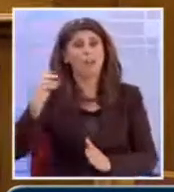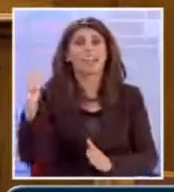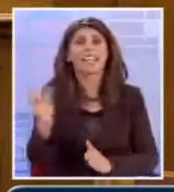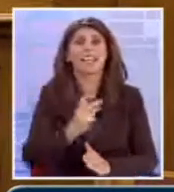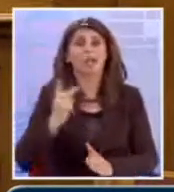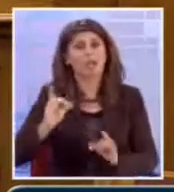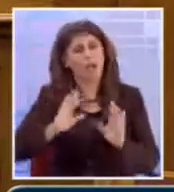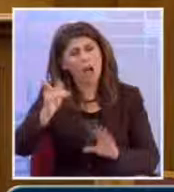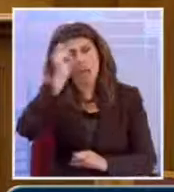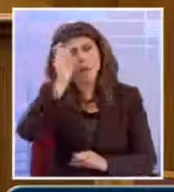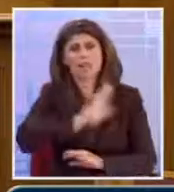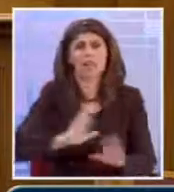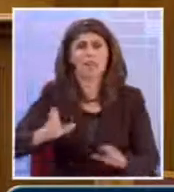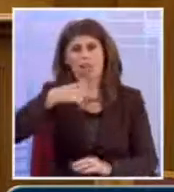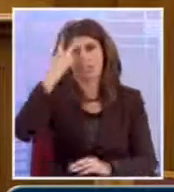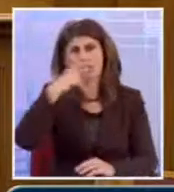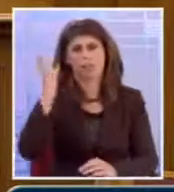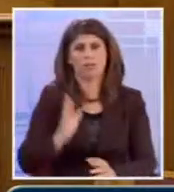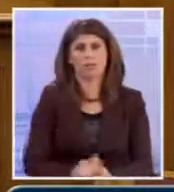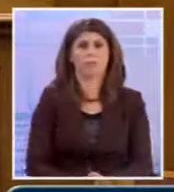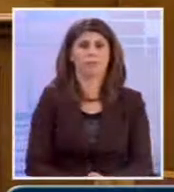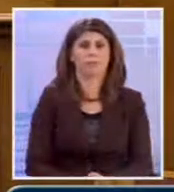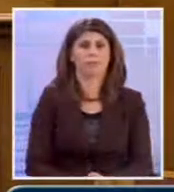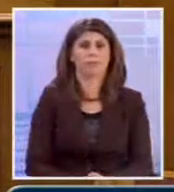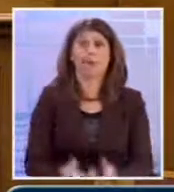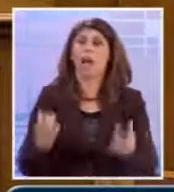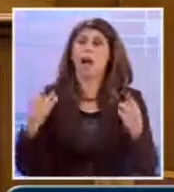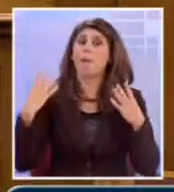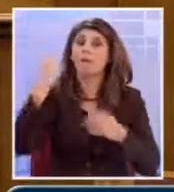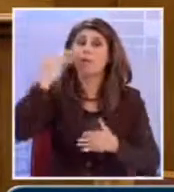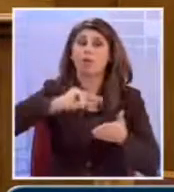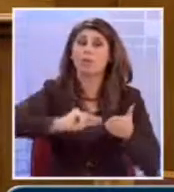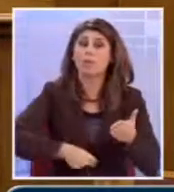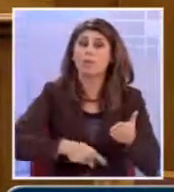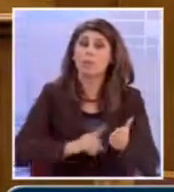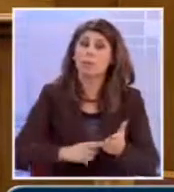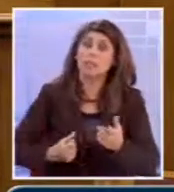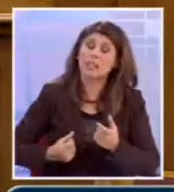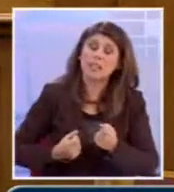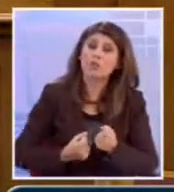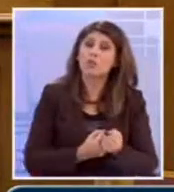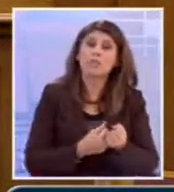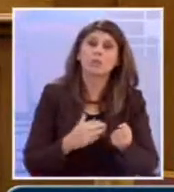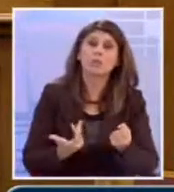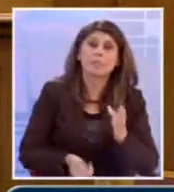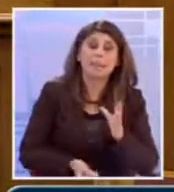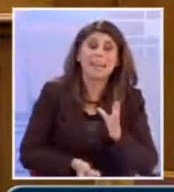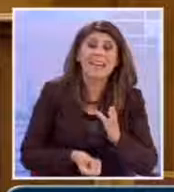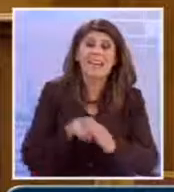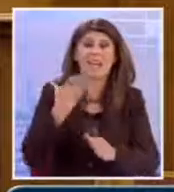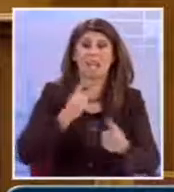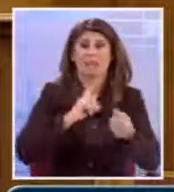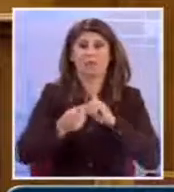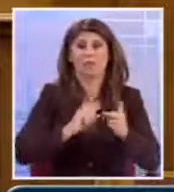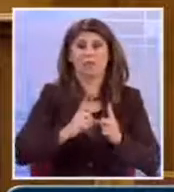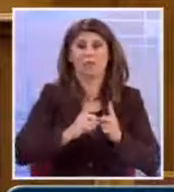κοινωνικά απαράδεκτες απαιτήσεις. Η απαλλαγή από το μνημόνιο πρέπει να στηριχθεί σε μια νέα συμφωνία με